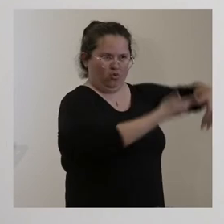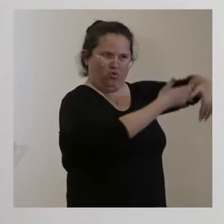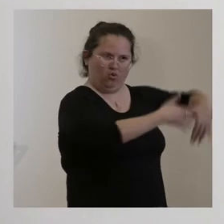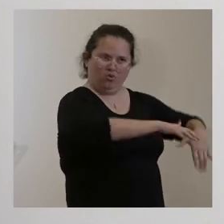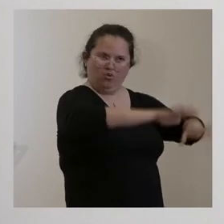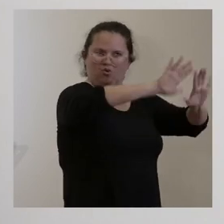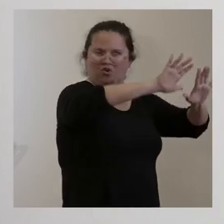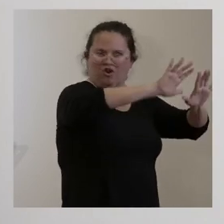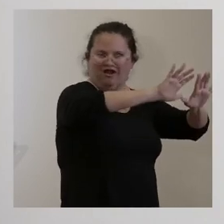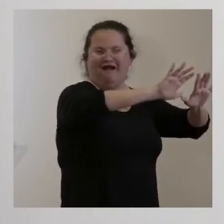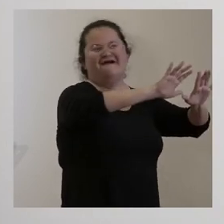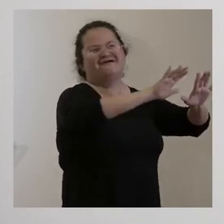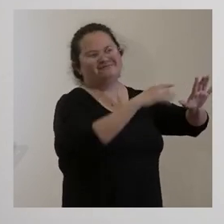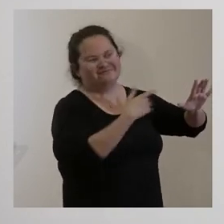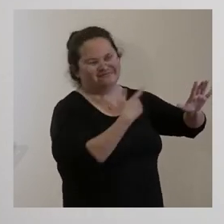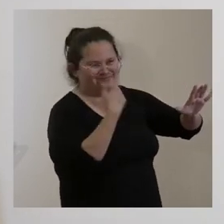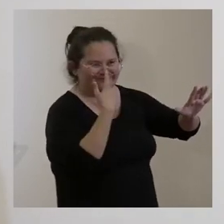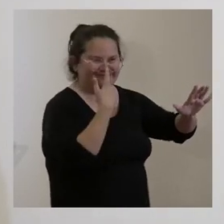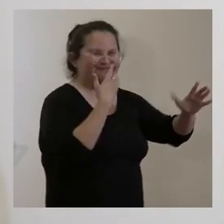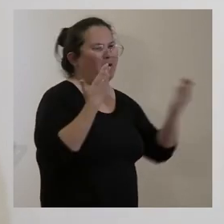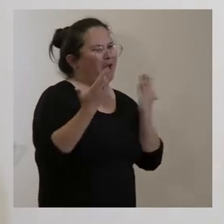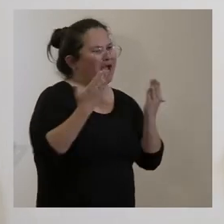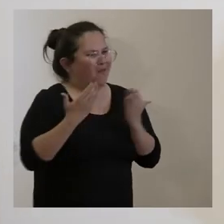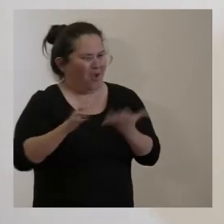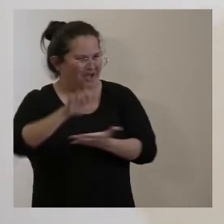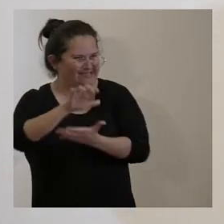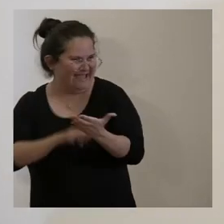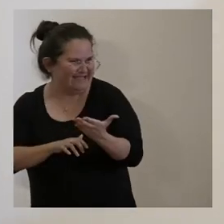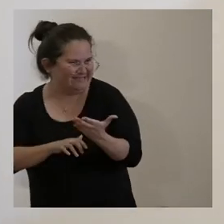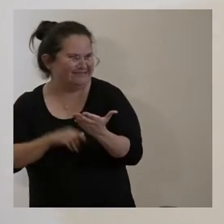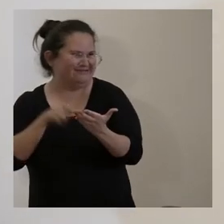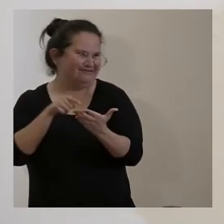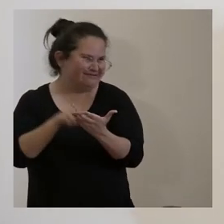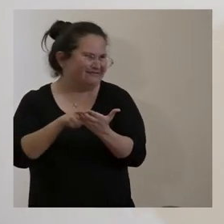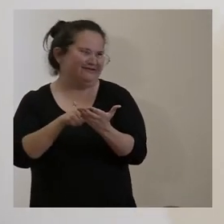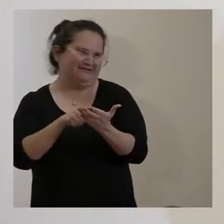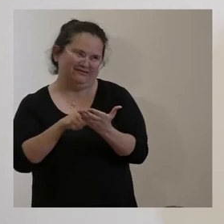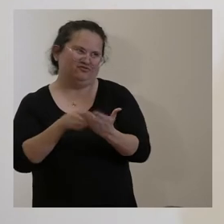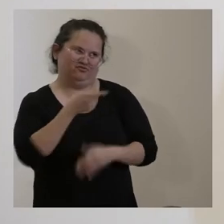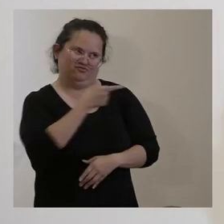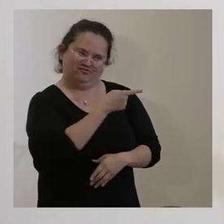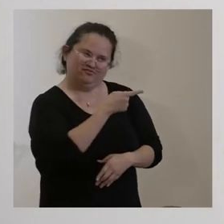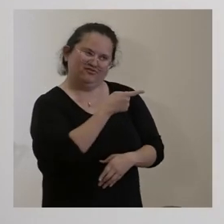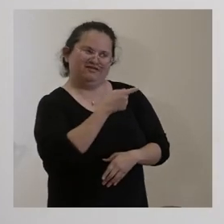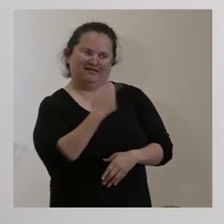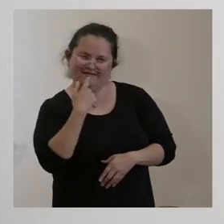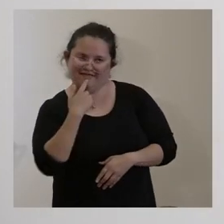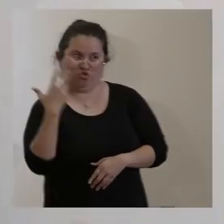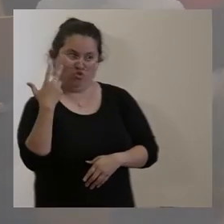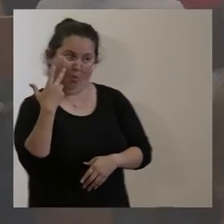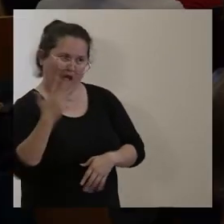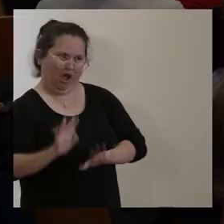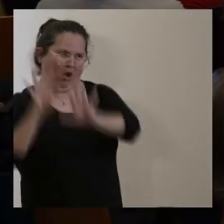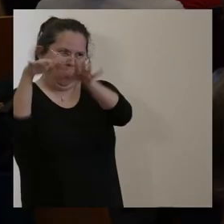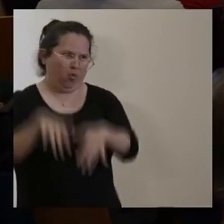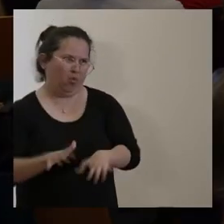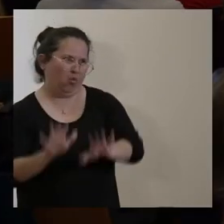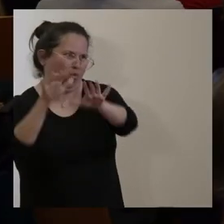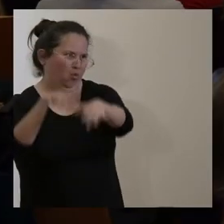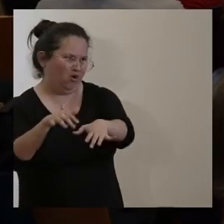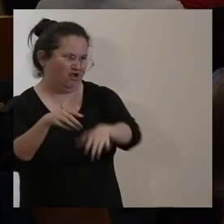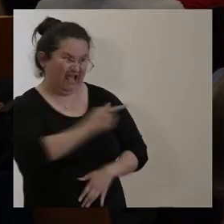représentation classique, que nous donnent les récits de voyage, on se limite normalement à 3 rouleaux, dont le